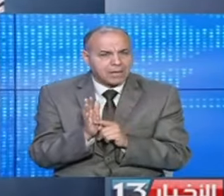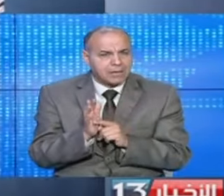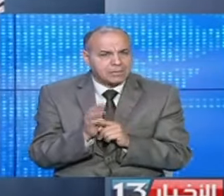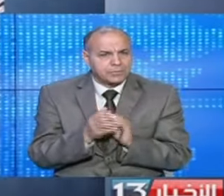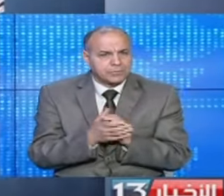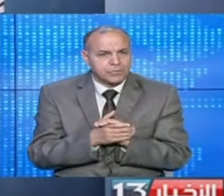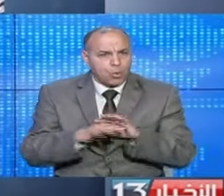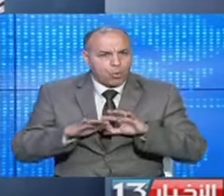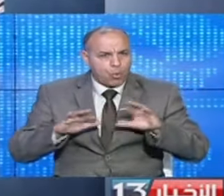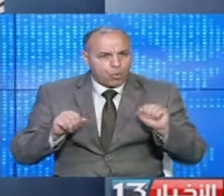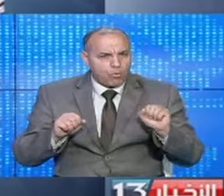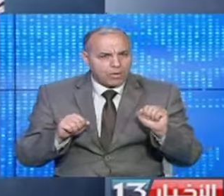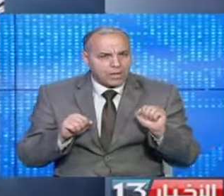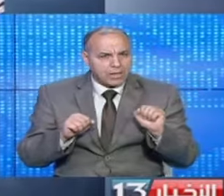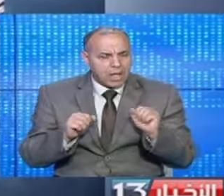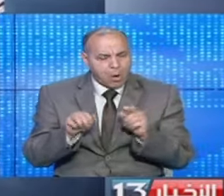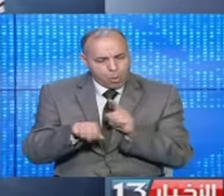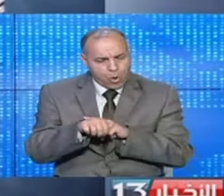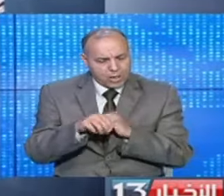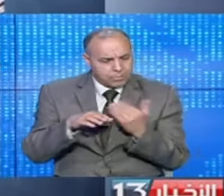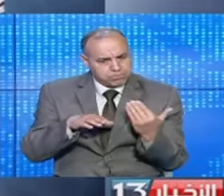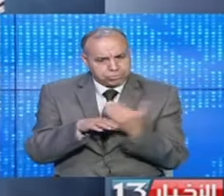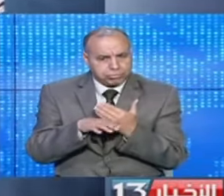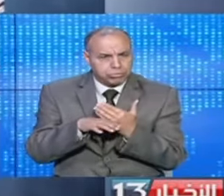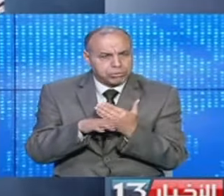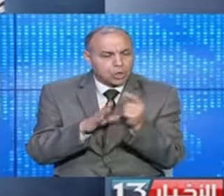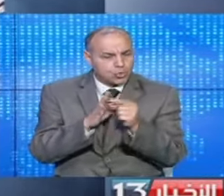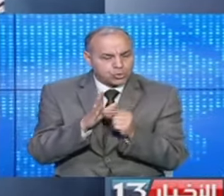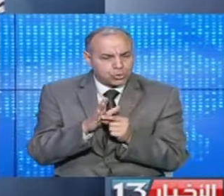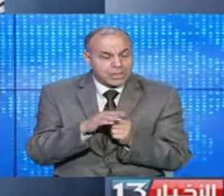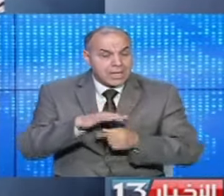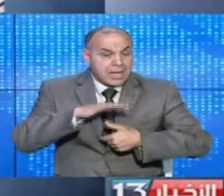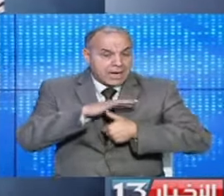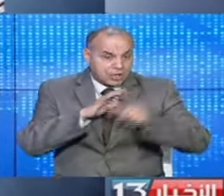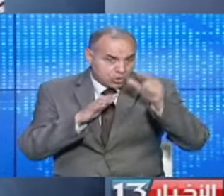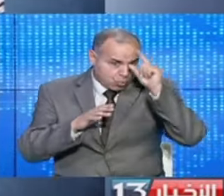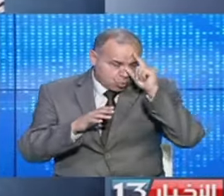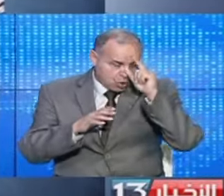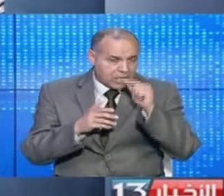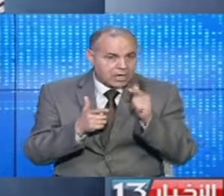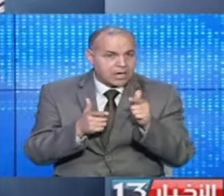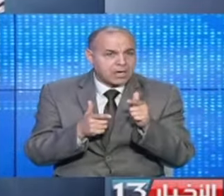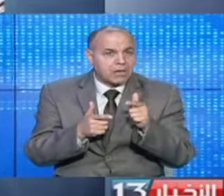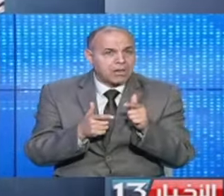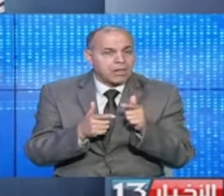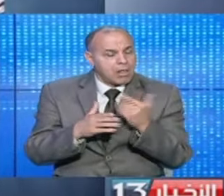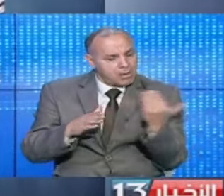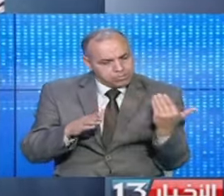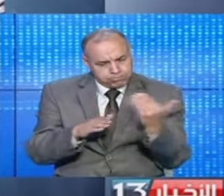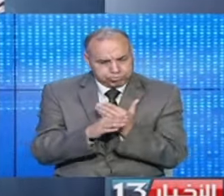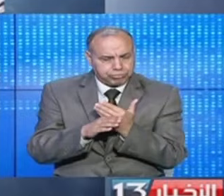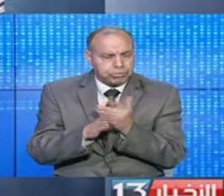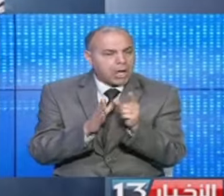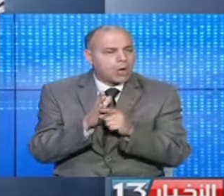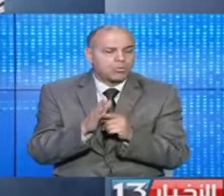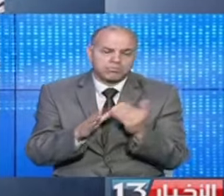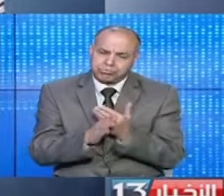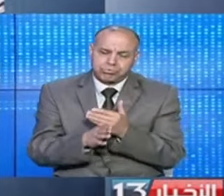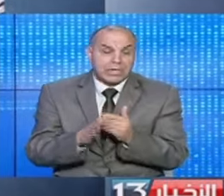من انتهاء يعني أجل الطعن في الدستورية. رئيس الجمهورية ارتأى أن لا يقوم بالطعن في دستورية